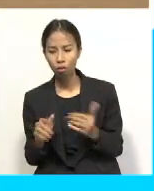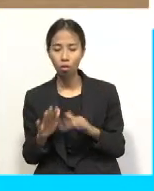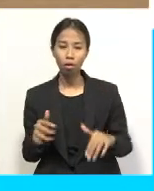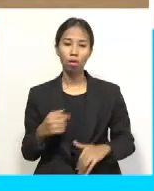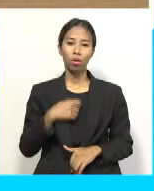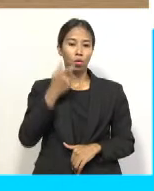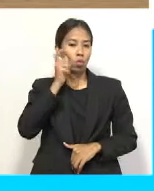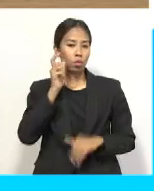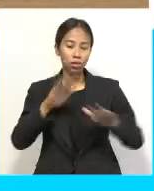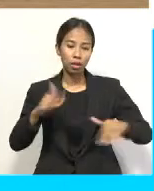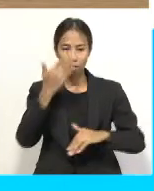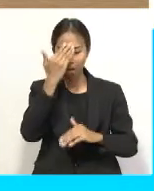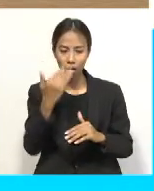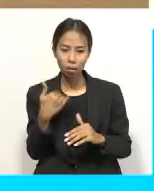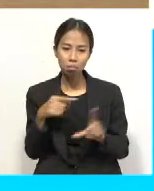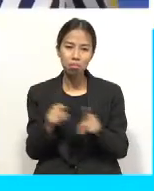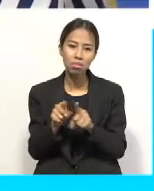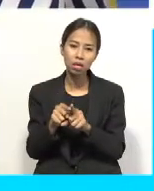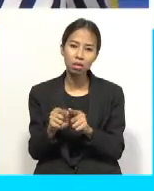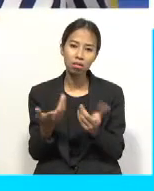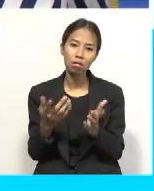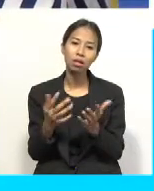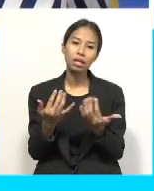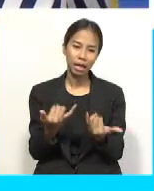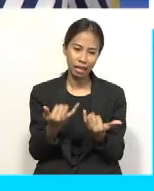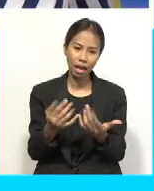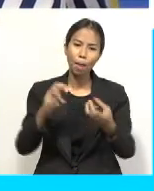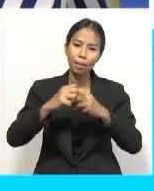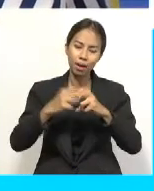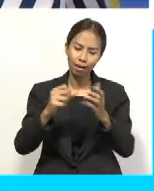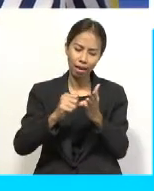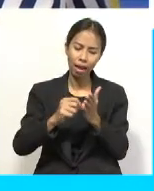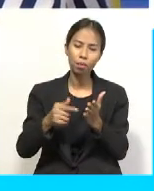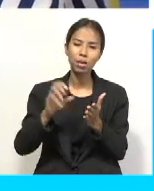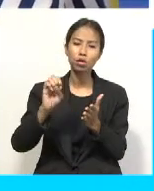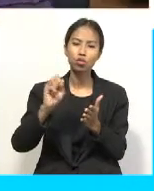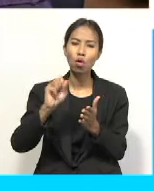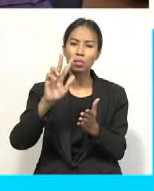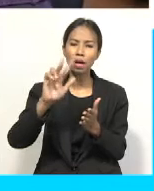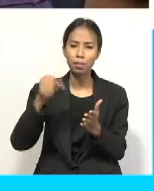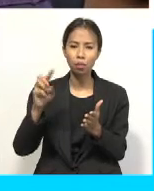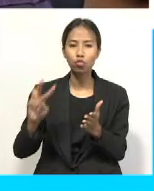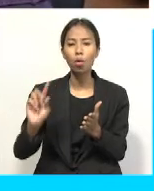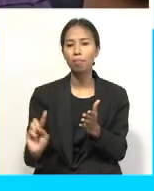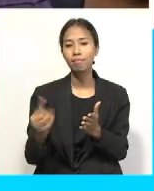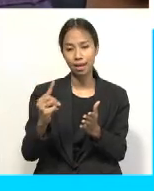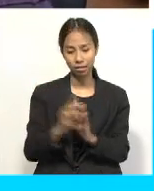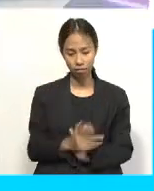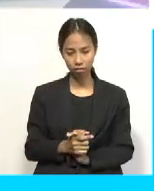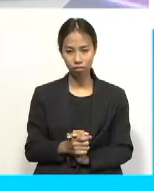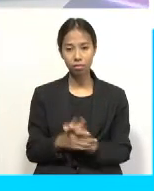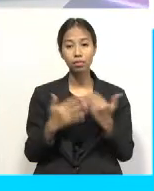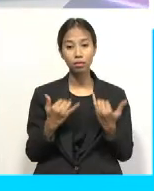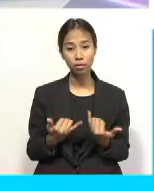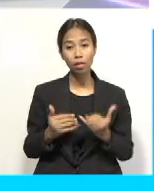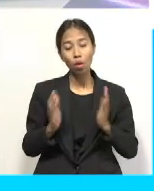ความคาดหมายซึ่งก็เลยได้มีการออกเป็นรอบที่3/2เข้ามาเพื่อแก้ไขปัญหานี้ครับ ค่ะวันนี้ต้องขอขอบคุณนะคะส